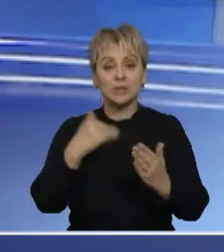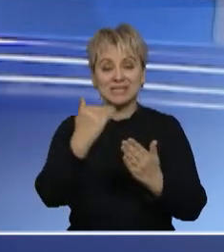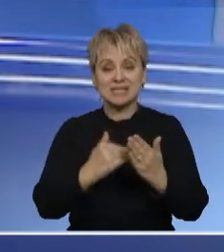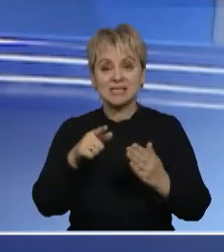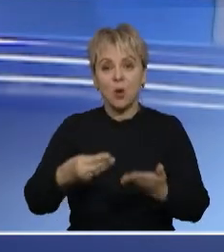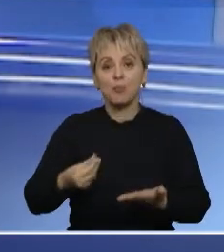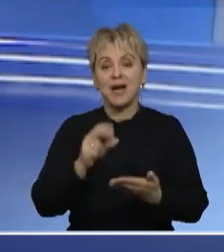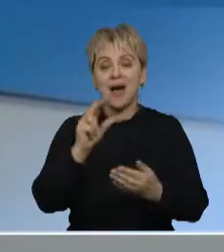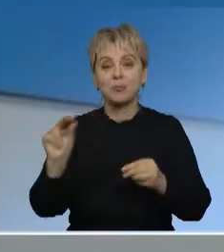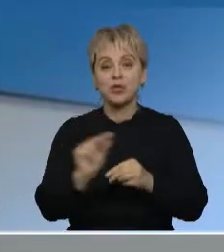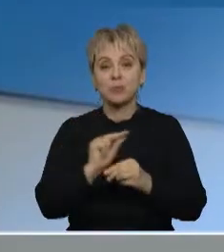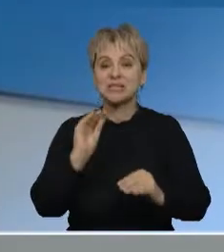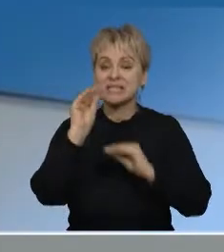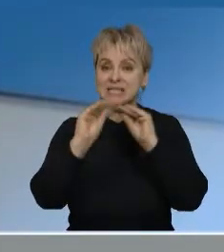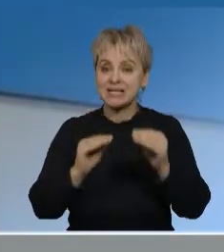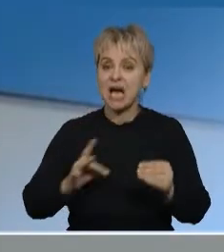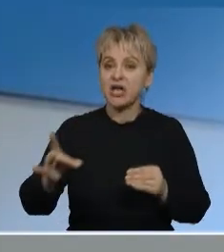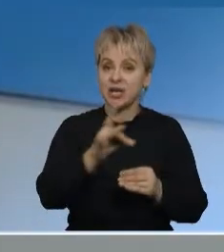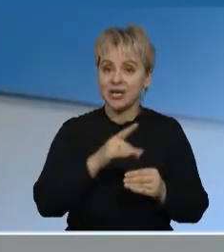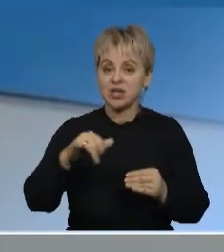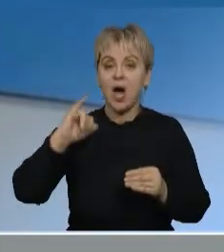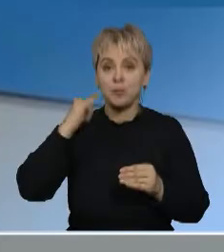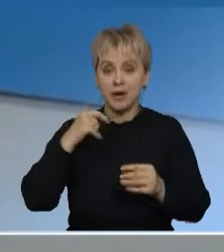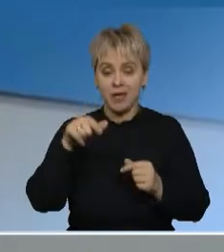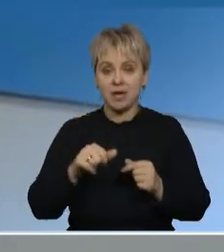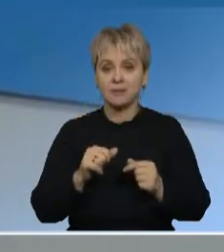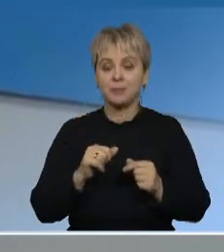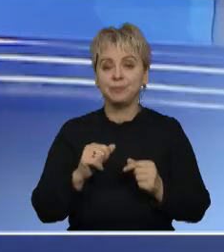платы за капитальный ремонт содержание регионального оператора?